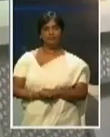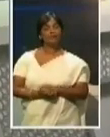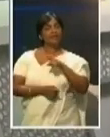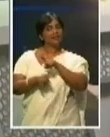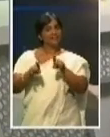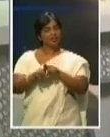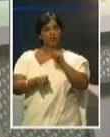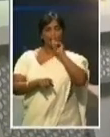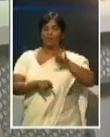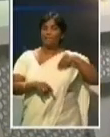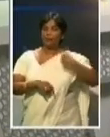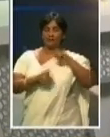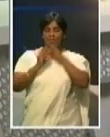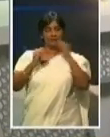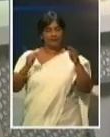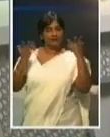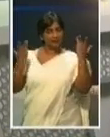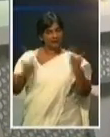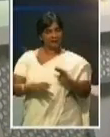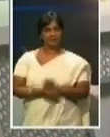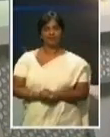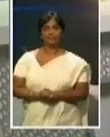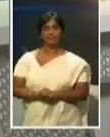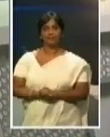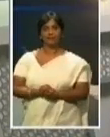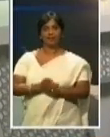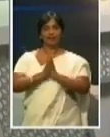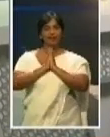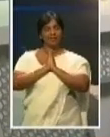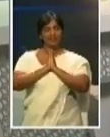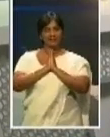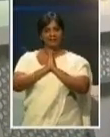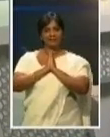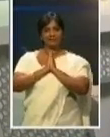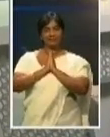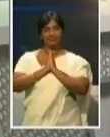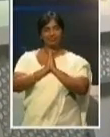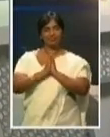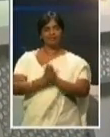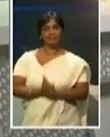ඒ සමගින් රූපවාහිනී ප්‍රධාන ප්‍රතිප්‍රකාශය මේ මාවට පත් කරනවා. අයිබෝවන්.